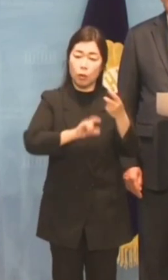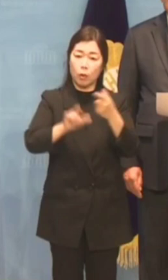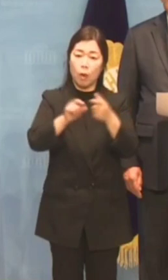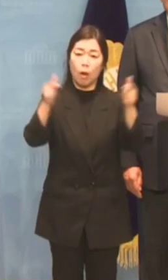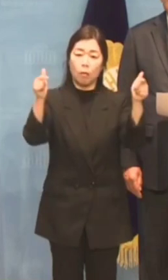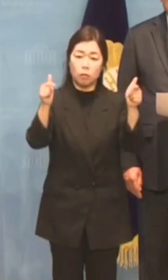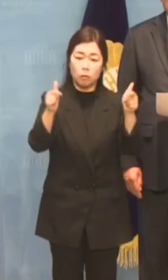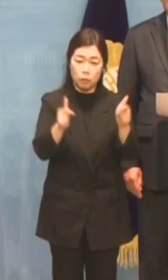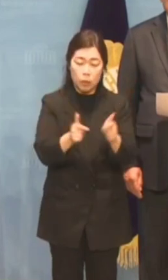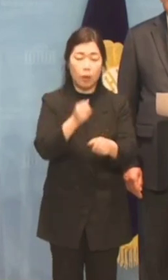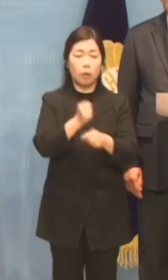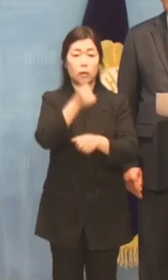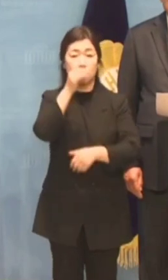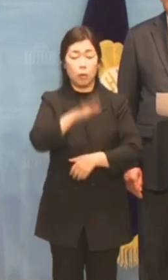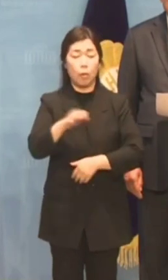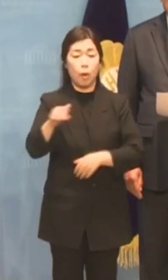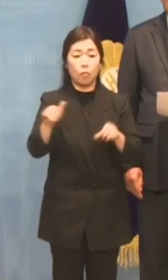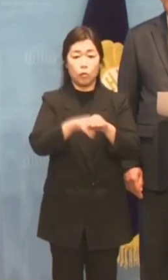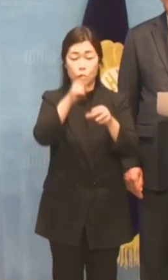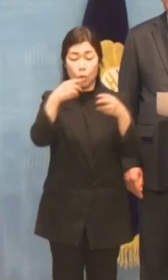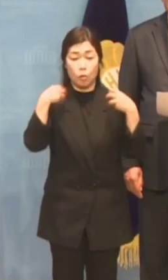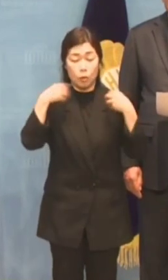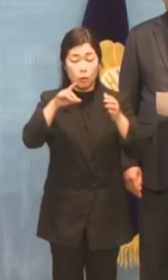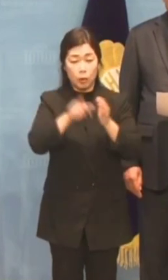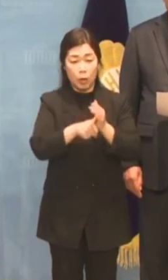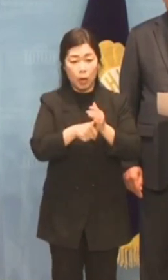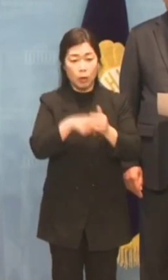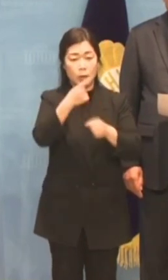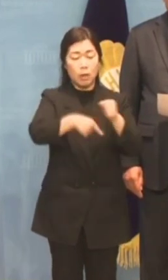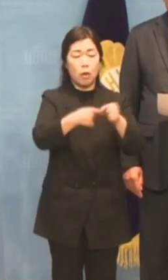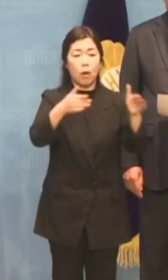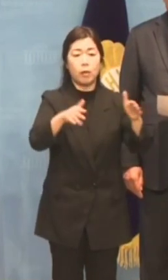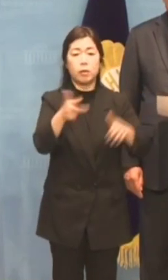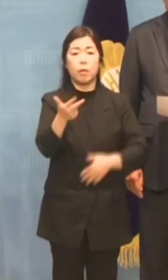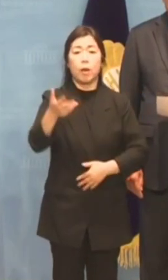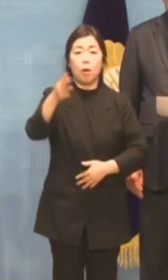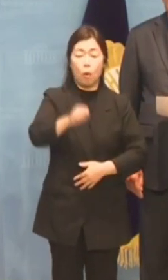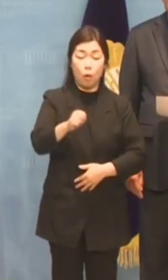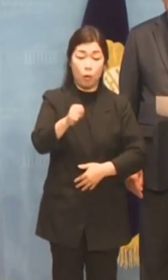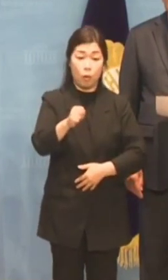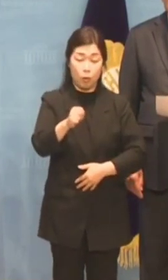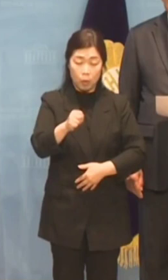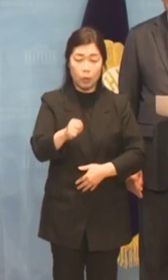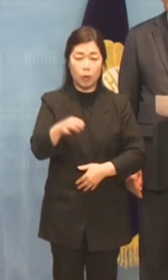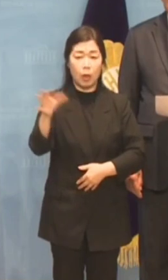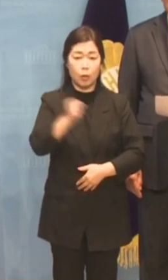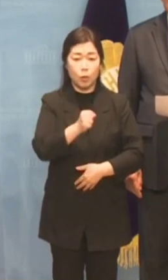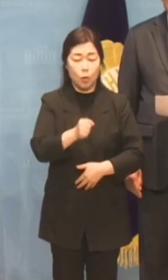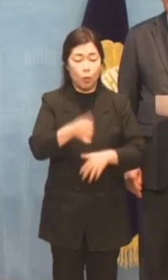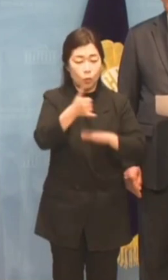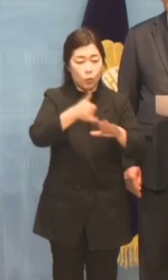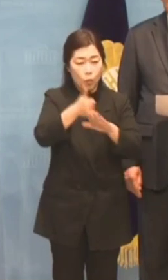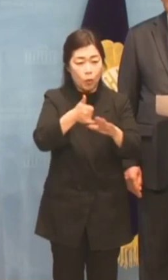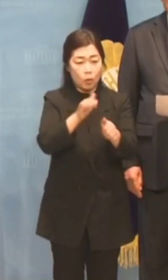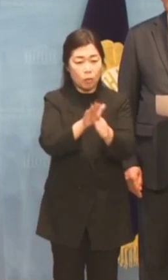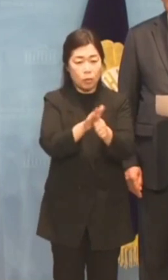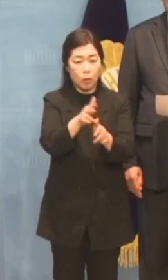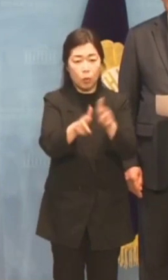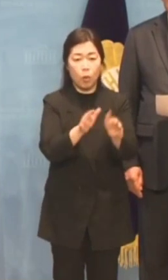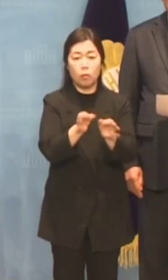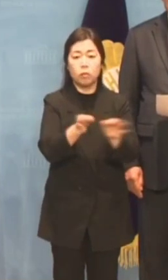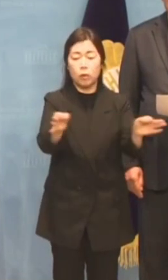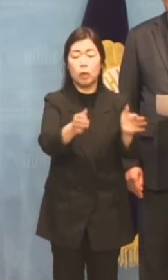대폭 감소했고 문재인 정부가 연간 700억 원으로 논타작물 재배 지원 사업을 추진했을